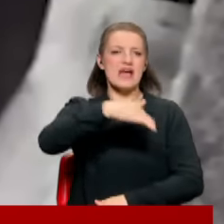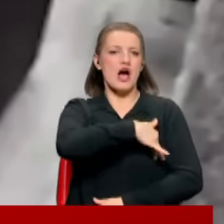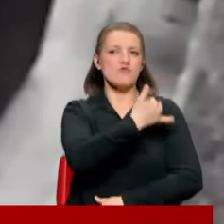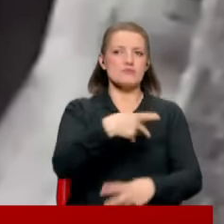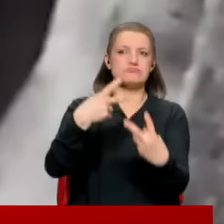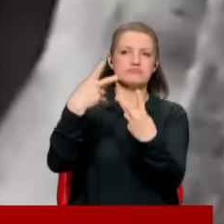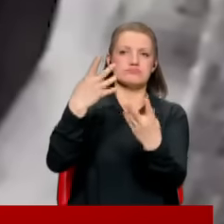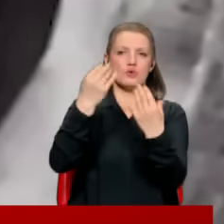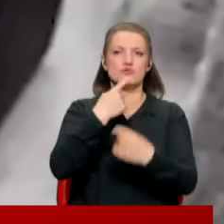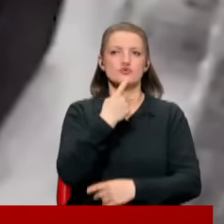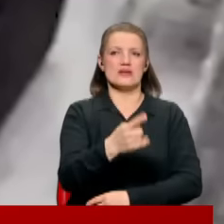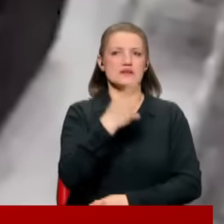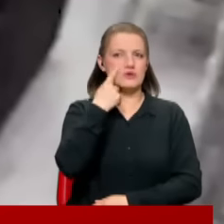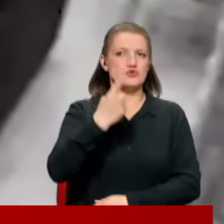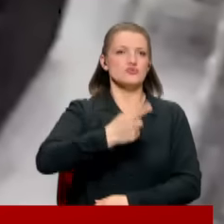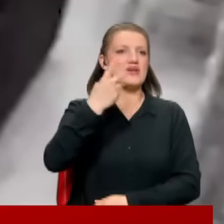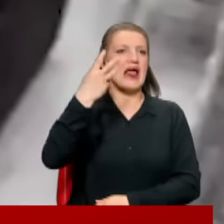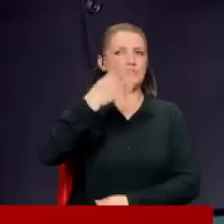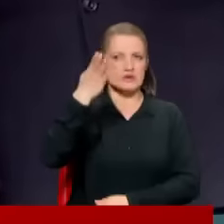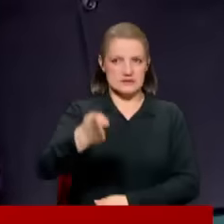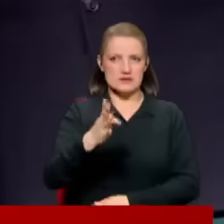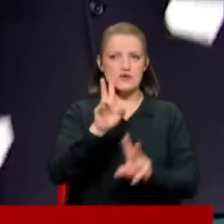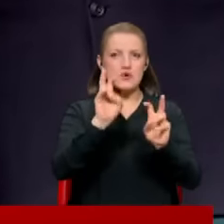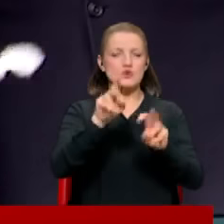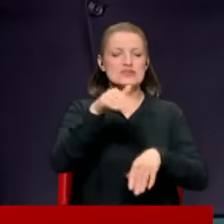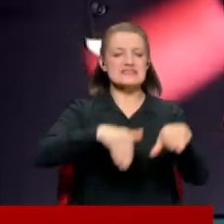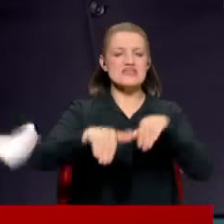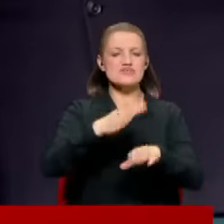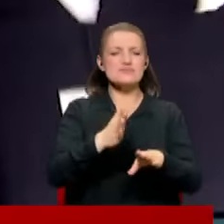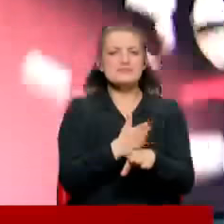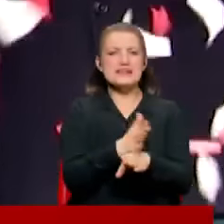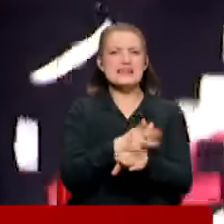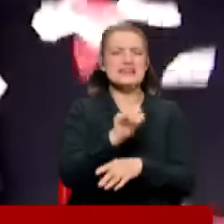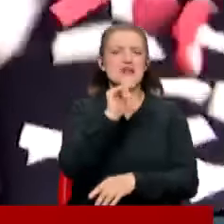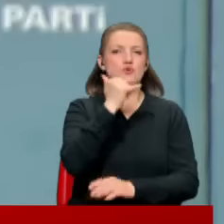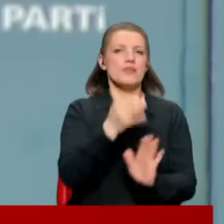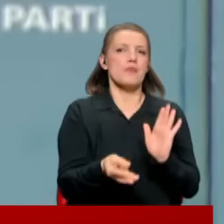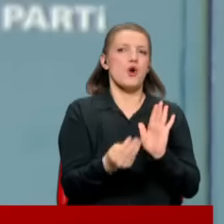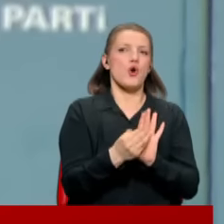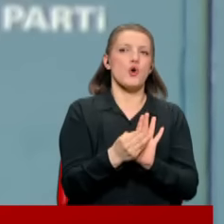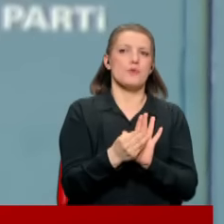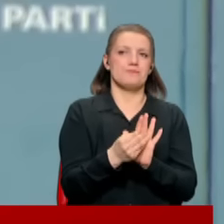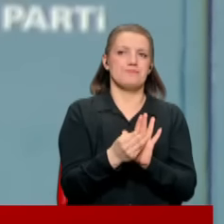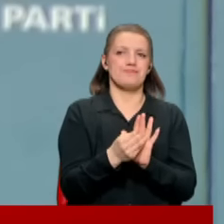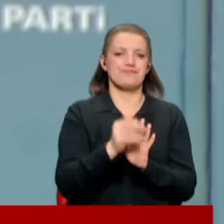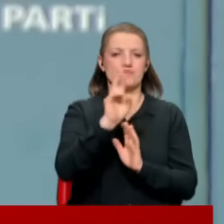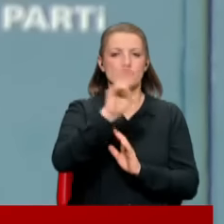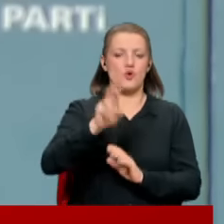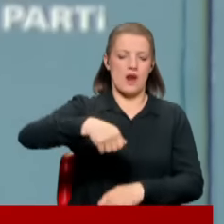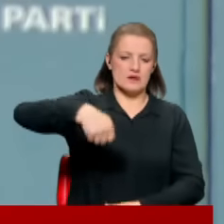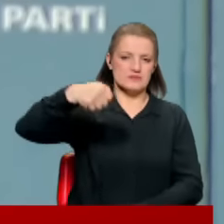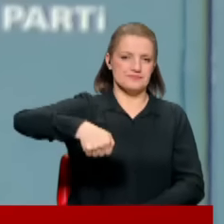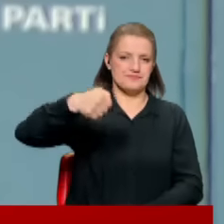avukata ait olduğunu söyledi. Cumhurbaşkanı Erdoğan'ın konuyu seçim nedeniyle gündemde tutmak istediğini. Dolarlar